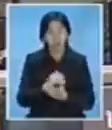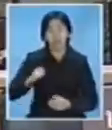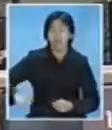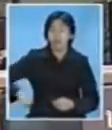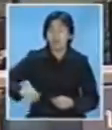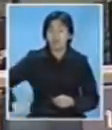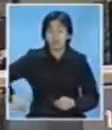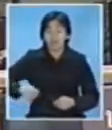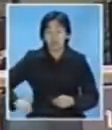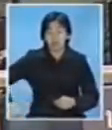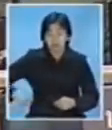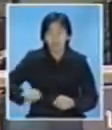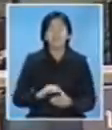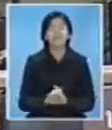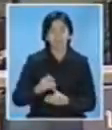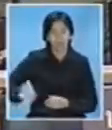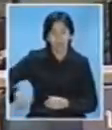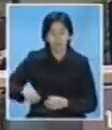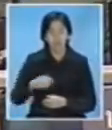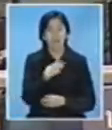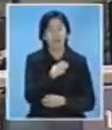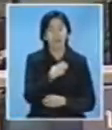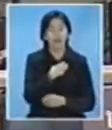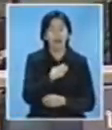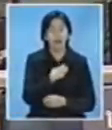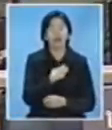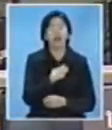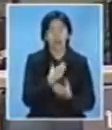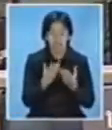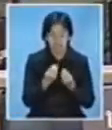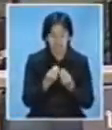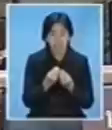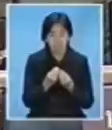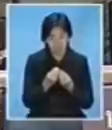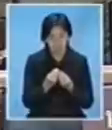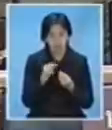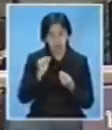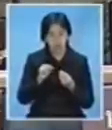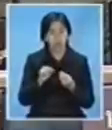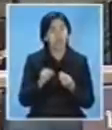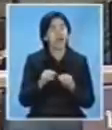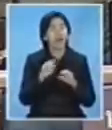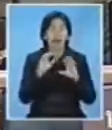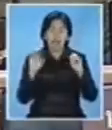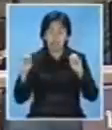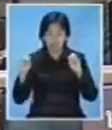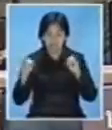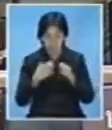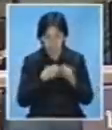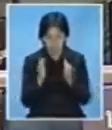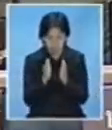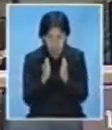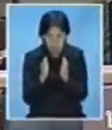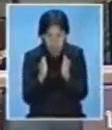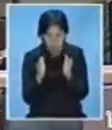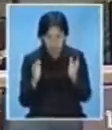ก็ผลักดันที่จะให้มีการขยายพื้นที่ในส่วนตรงกลางที่เป็น 50-50 ให้กว้างขึ้น